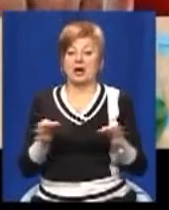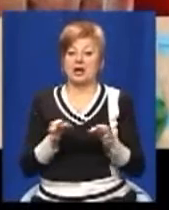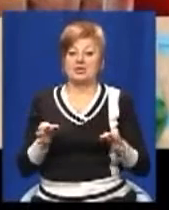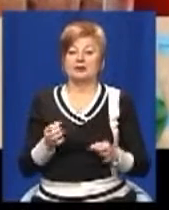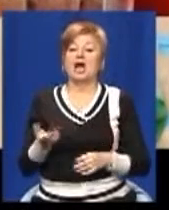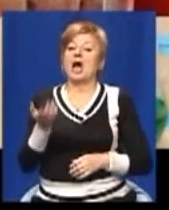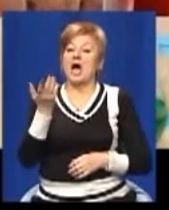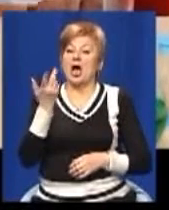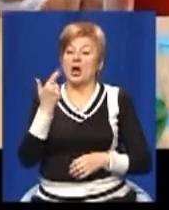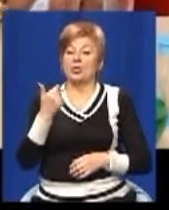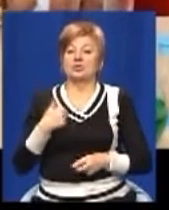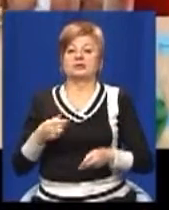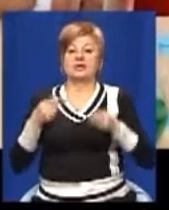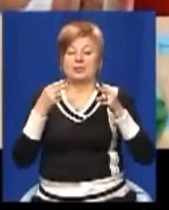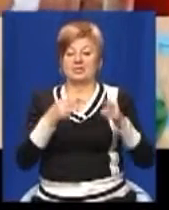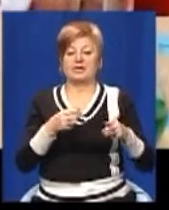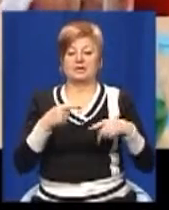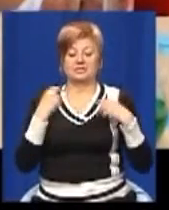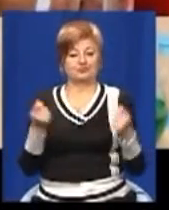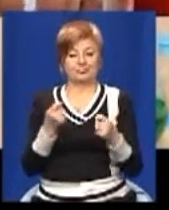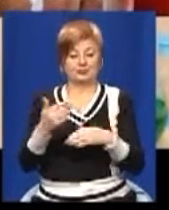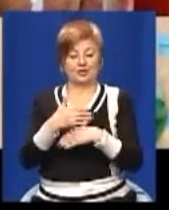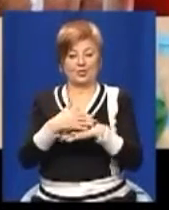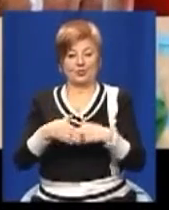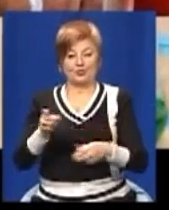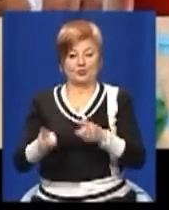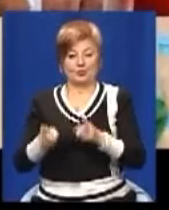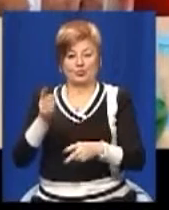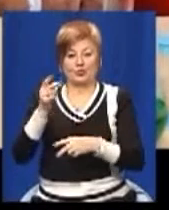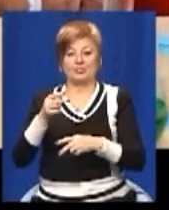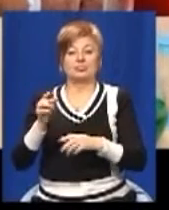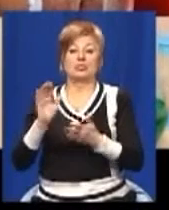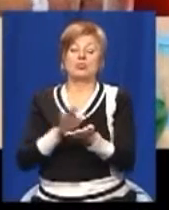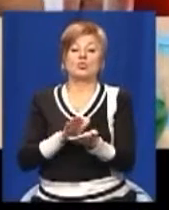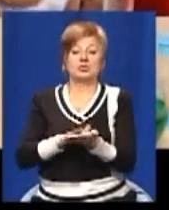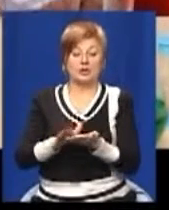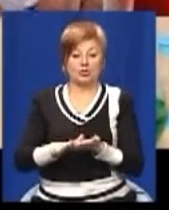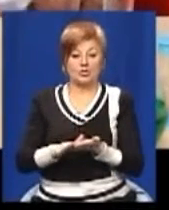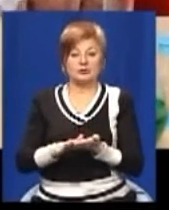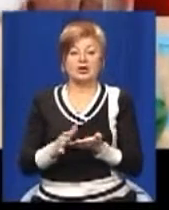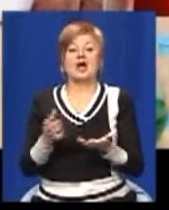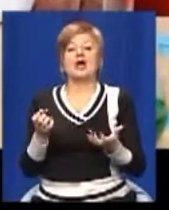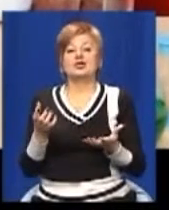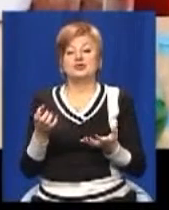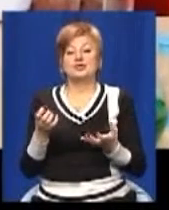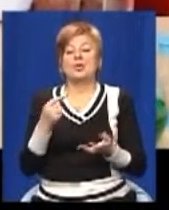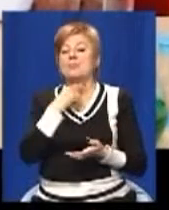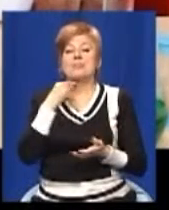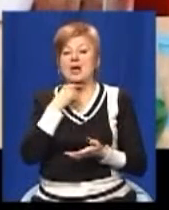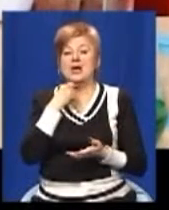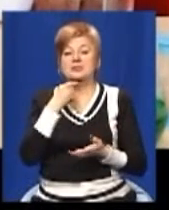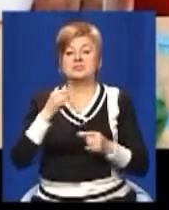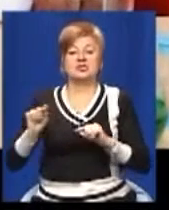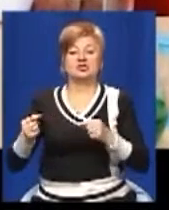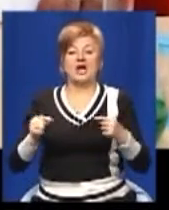от коли ми їдемо на пікнік, ми там щось готуємо? Бутерброд. Бутерброди? А ви любите м'ясо